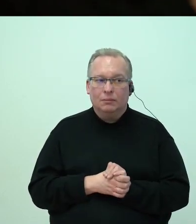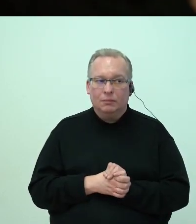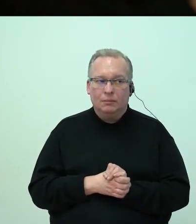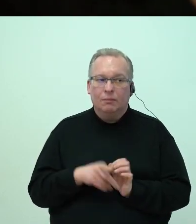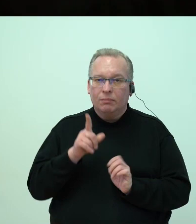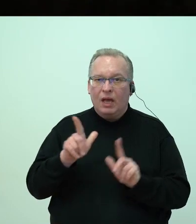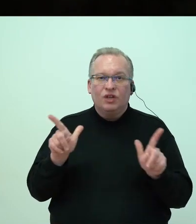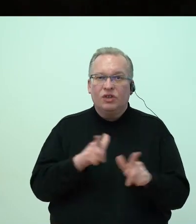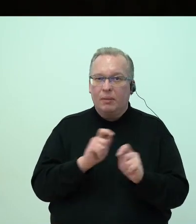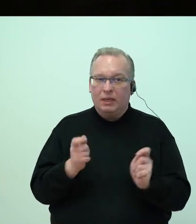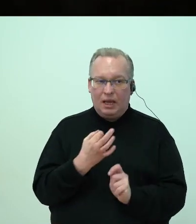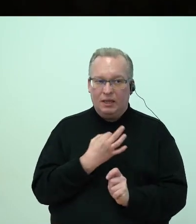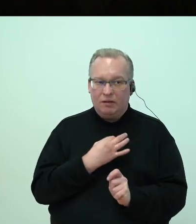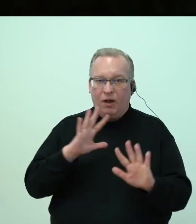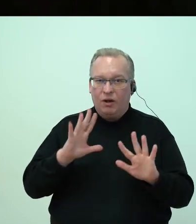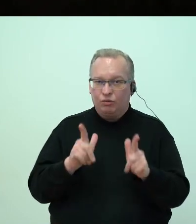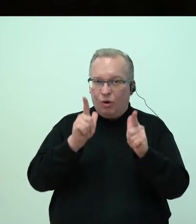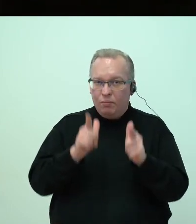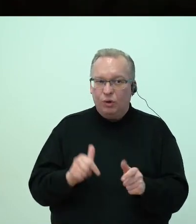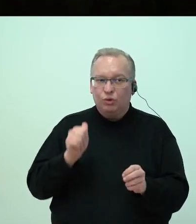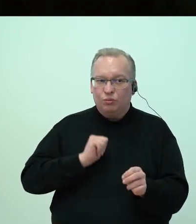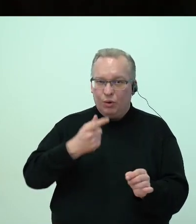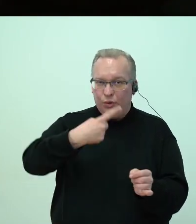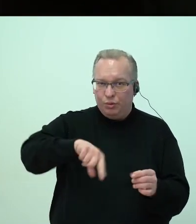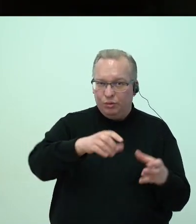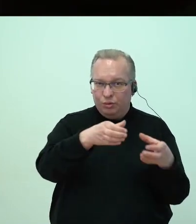Žemaitaičiui apskritai nesvarbu kažkokia konkreti žmonių grupė.